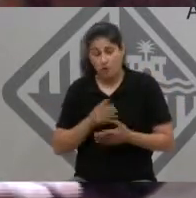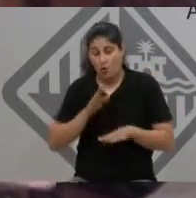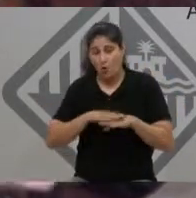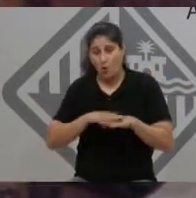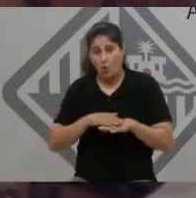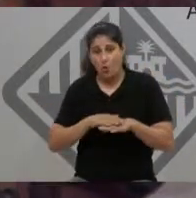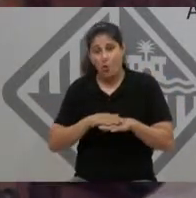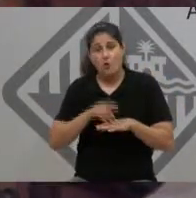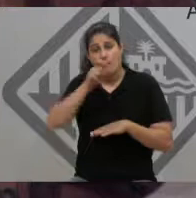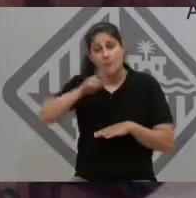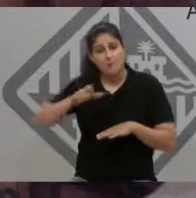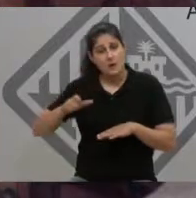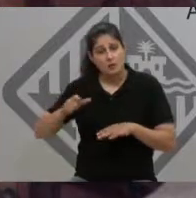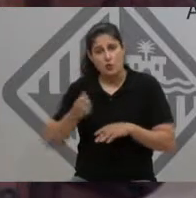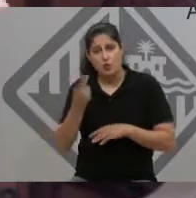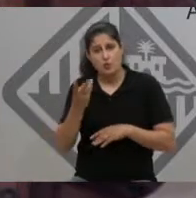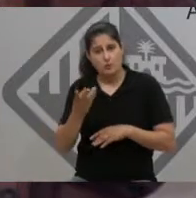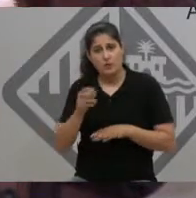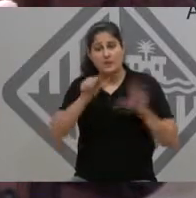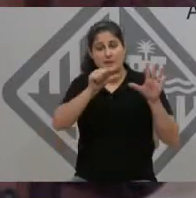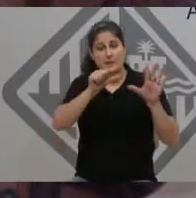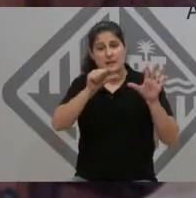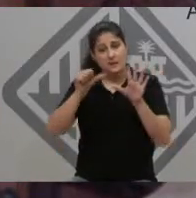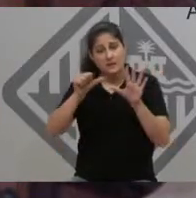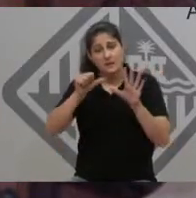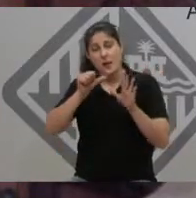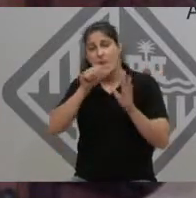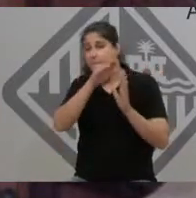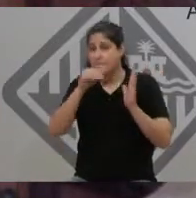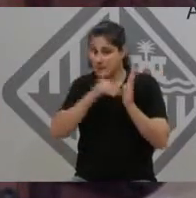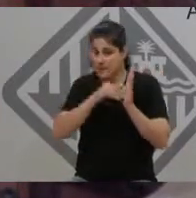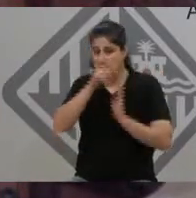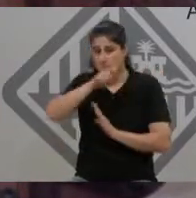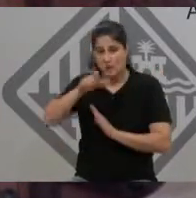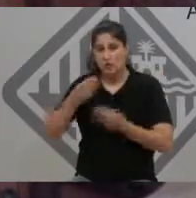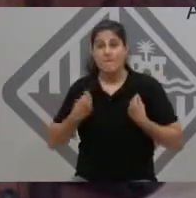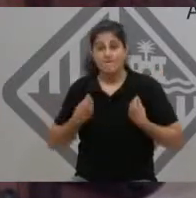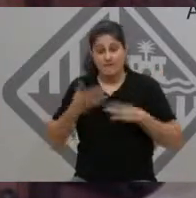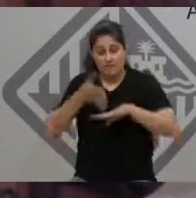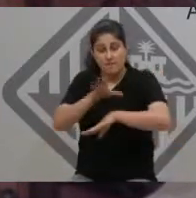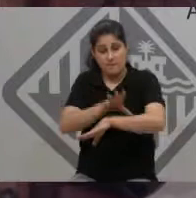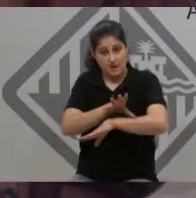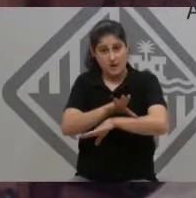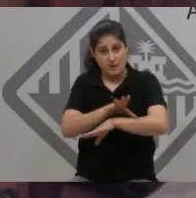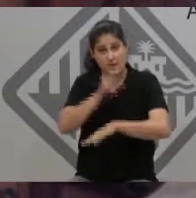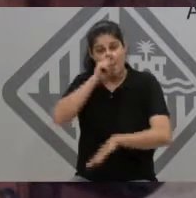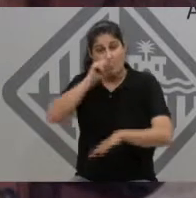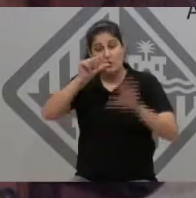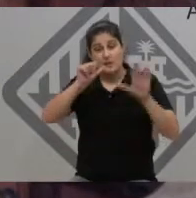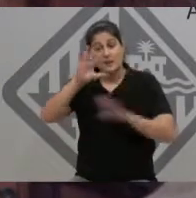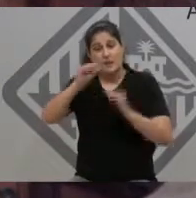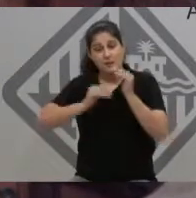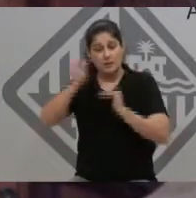A Palma, avui, viuen 66.000 persones de majors de 65